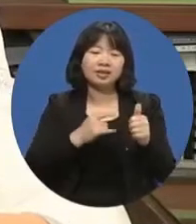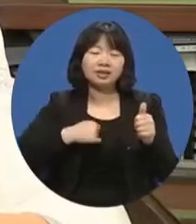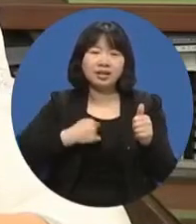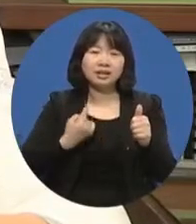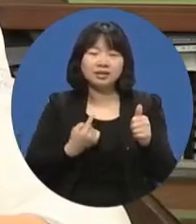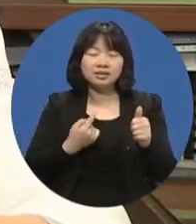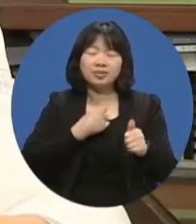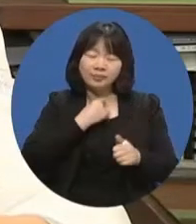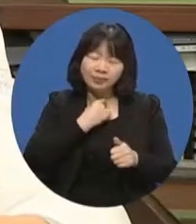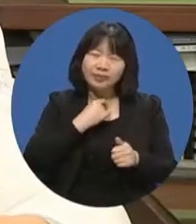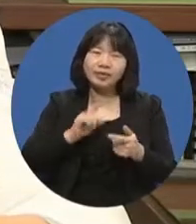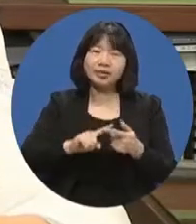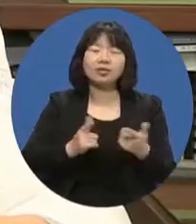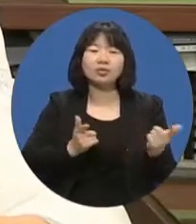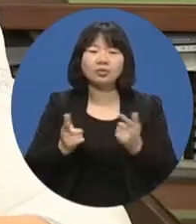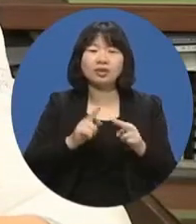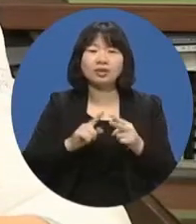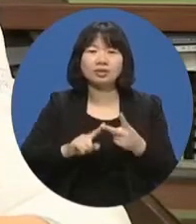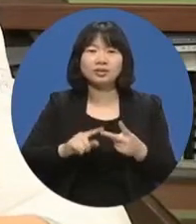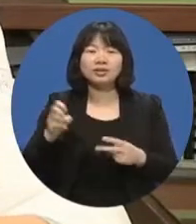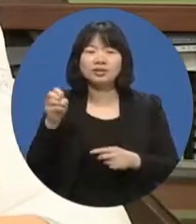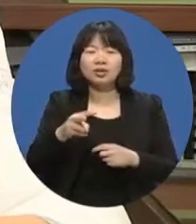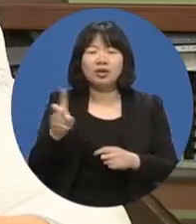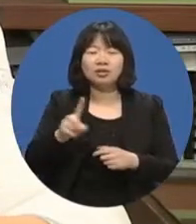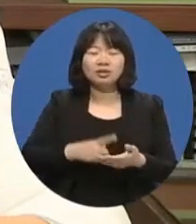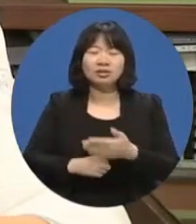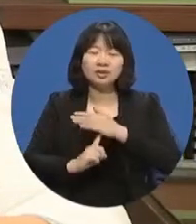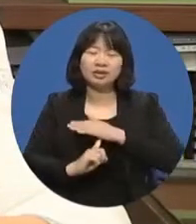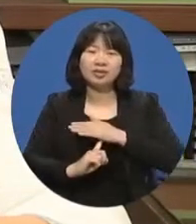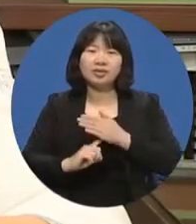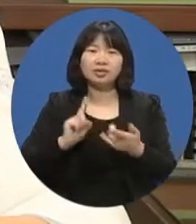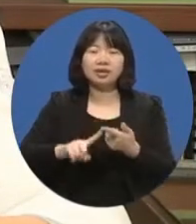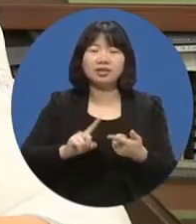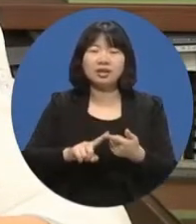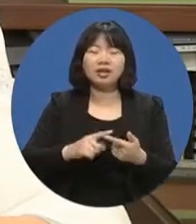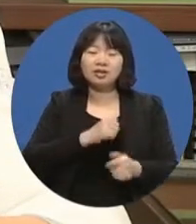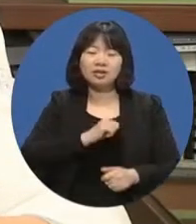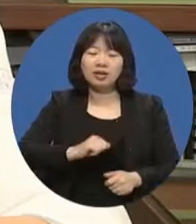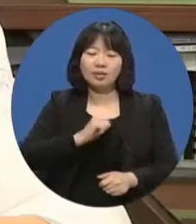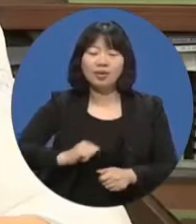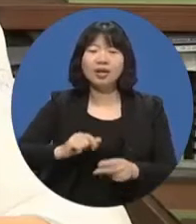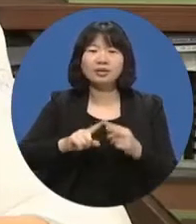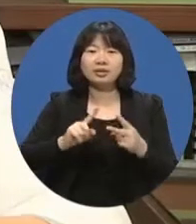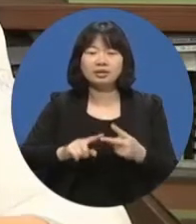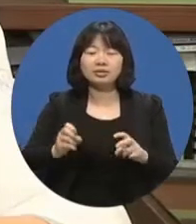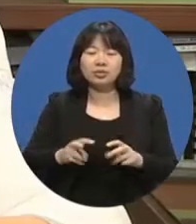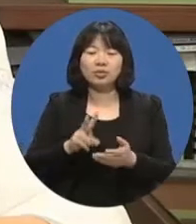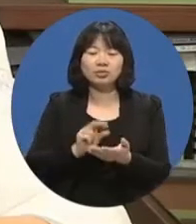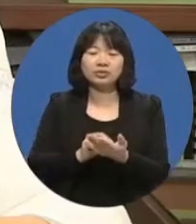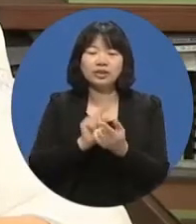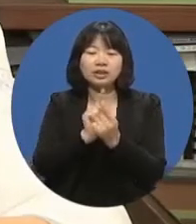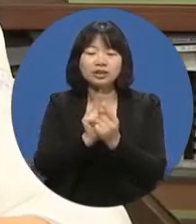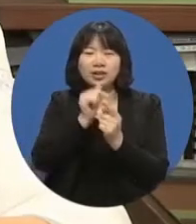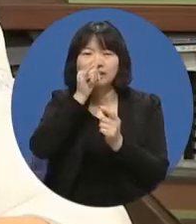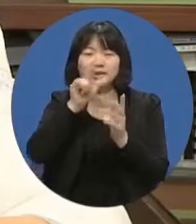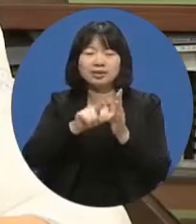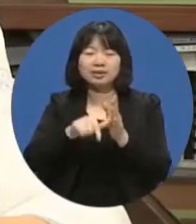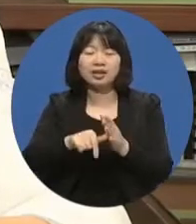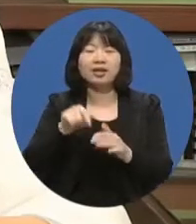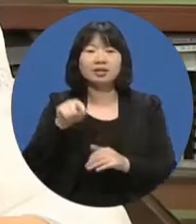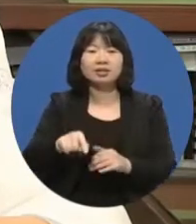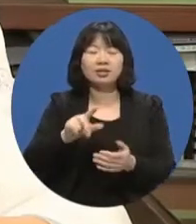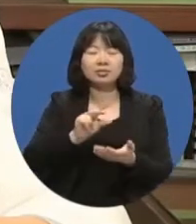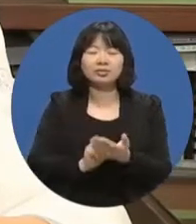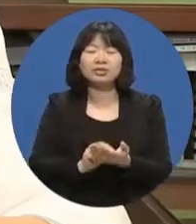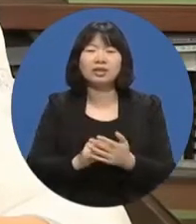자기 욕구를 조절한달지 또 어떤 좌절에 대해서 이걸 견뎌낸달지 이런 문제가 생겼을 때